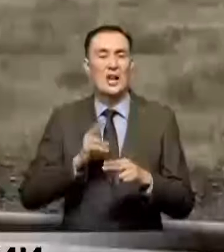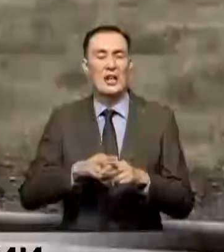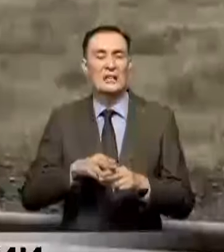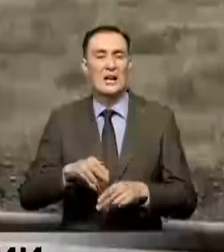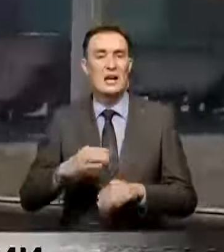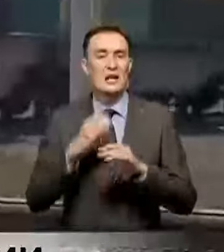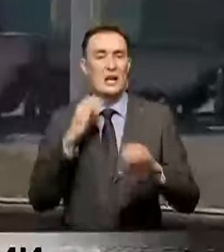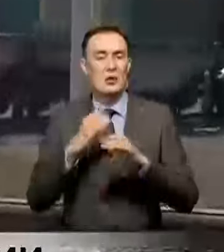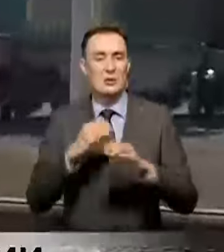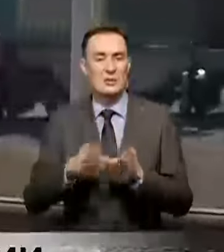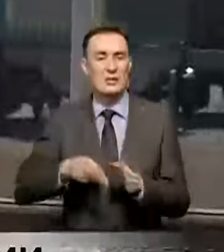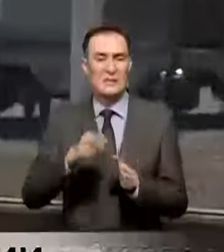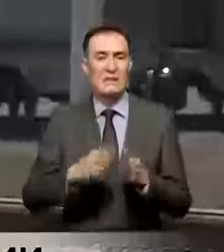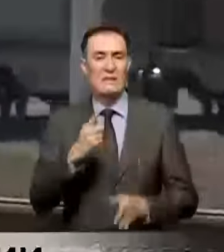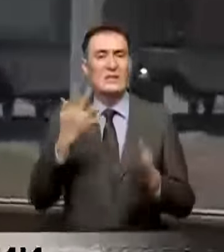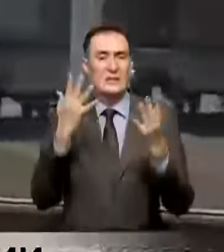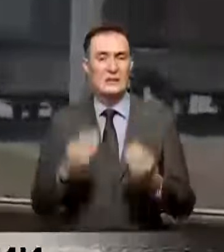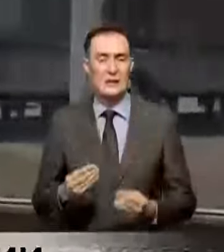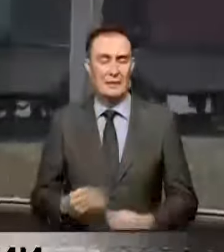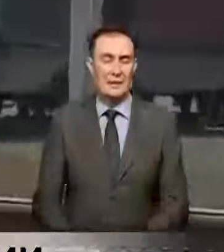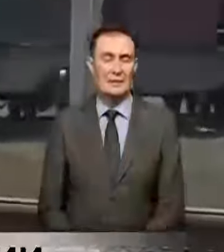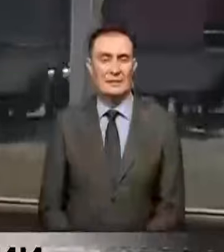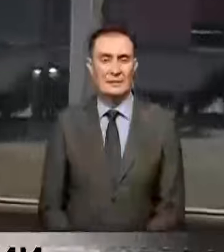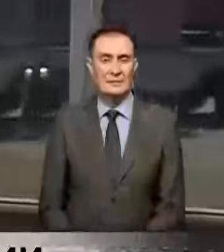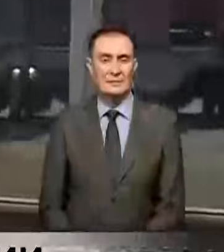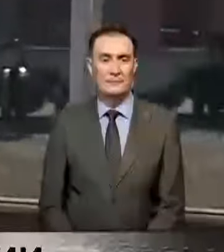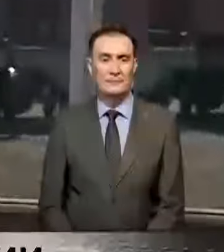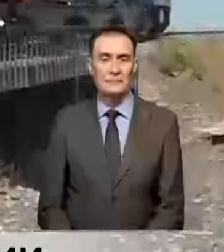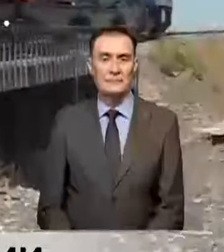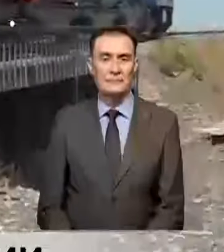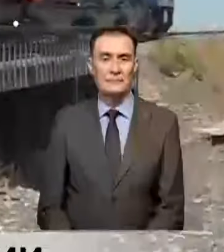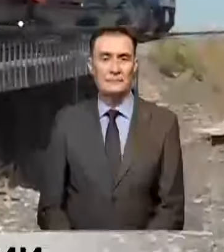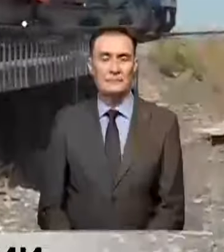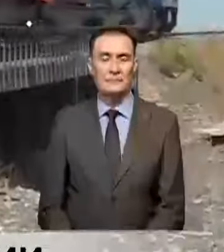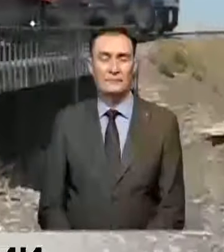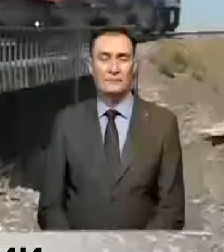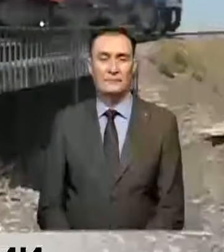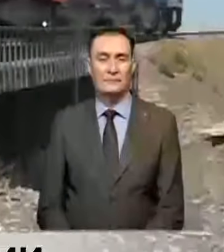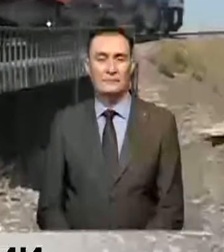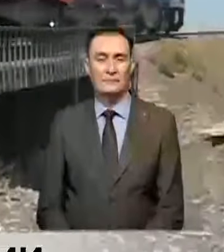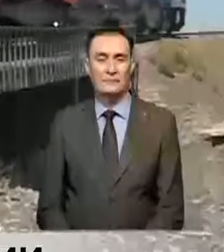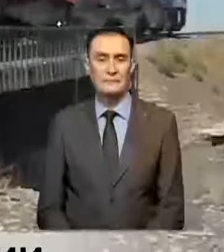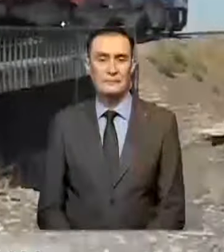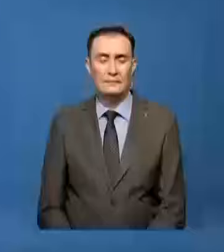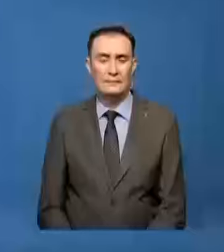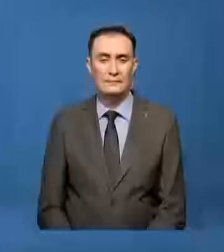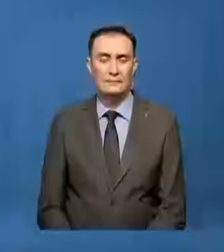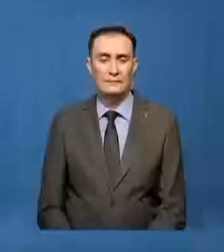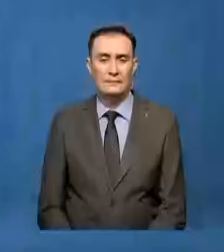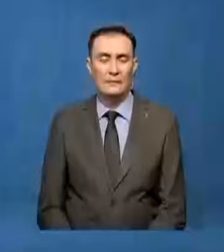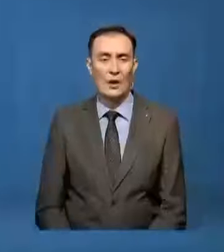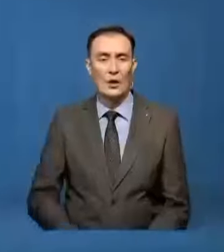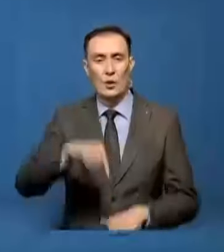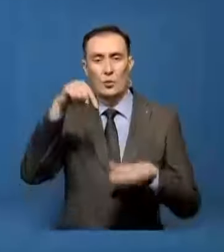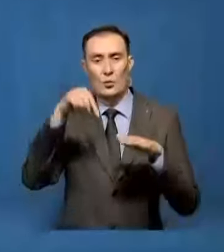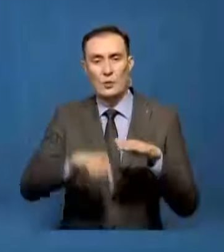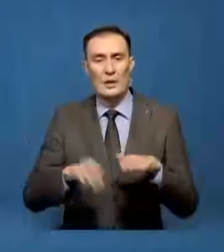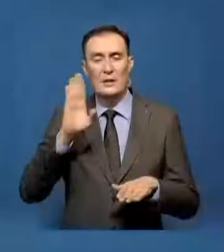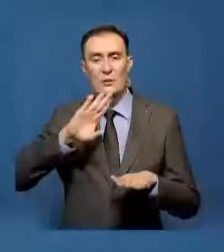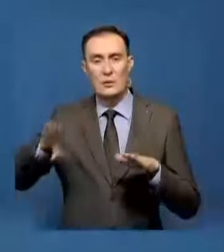железнодорожных составов в день. Рауль Габитов, Шыңгыс Калиден, область ЖТСУ, 24KZ. К углублению